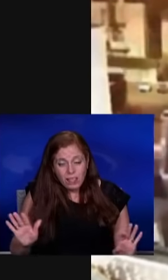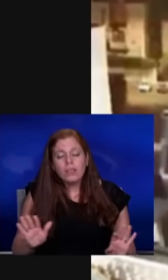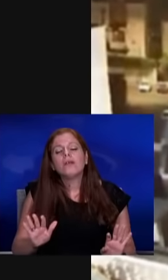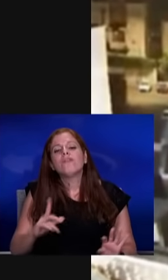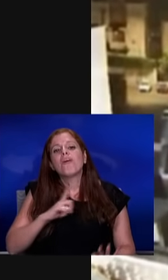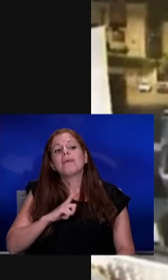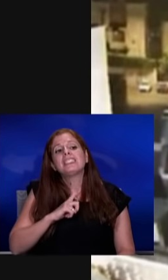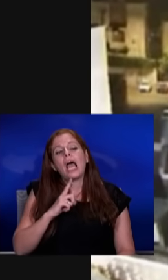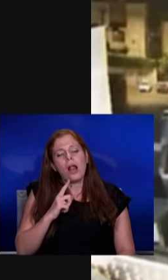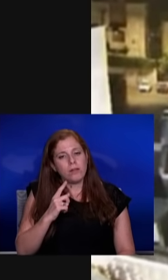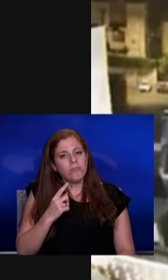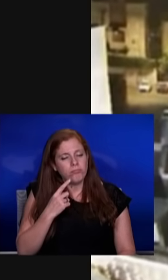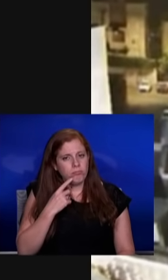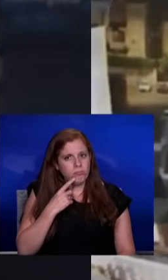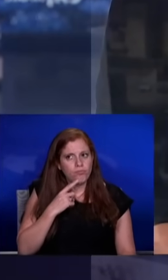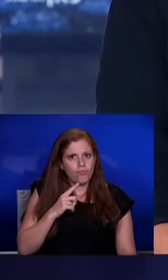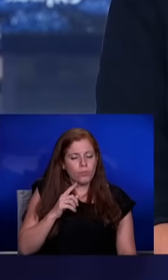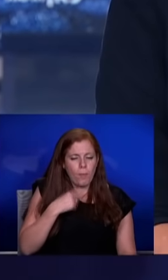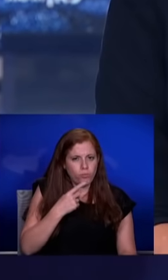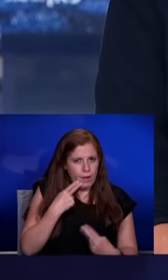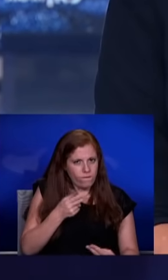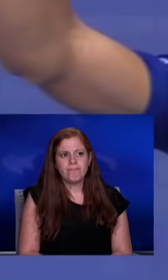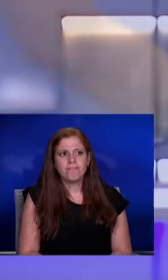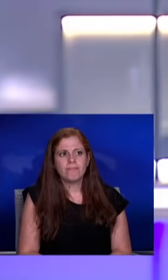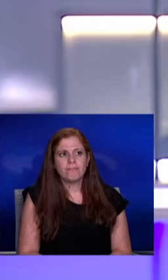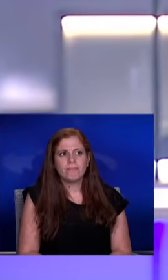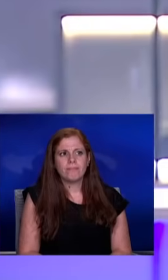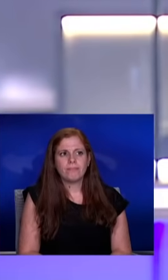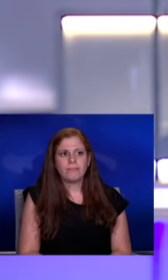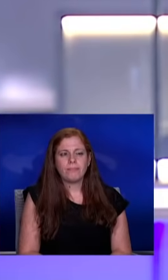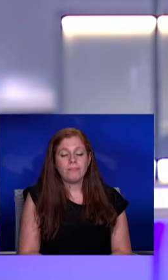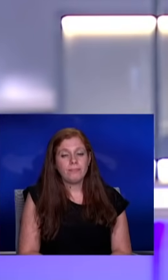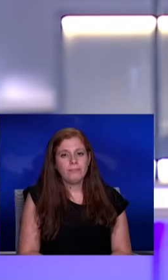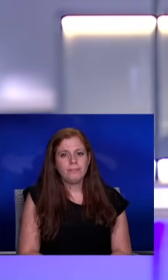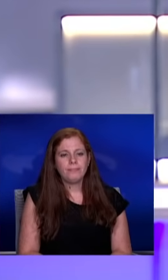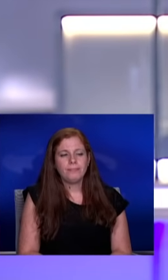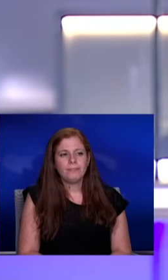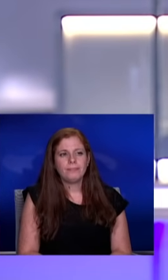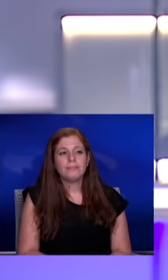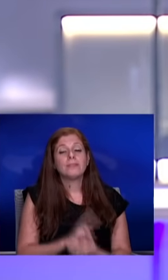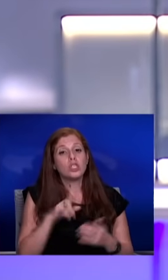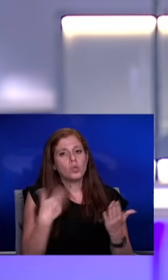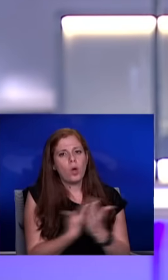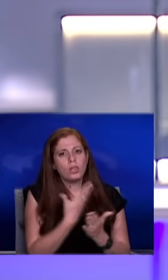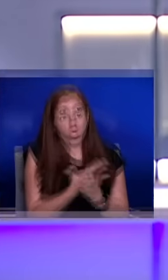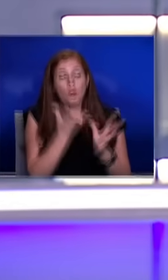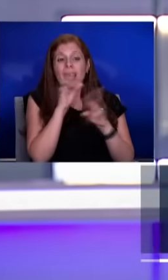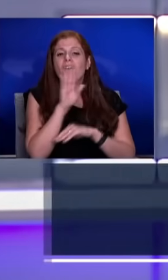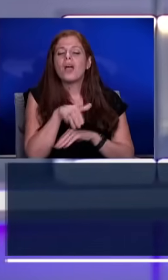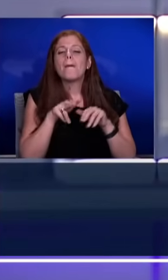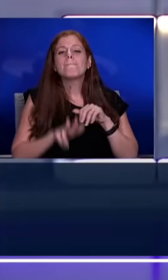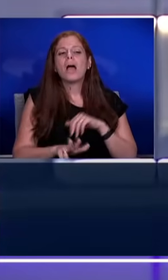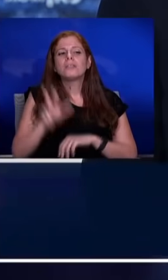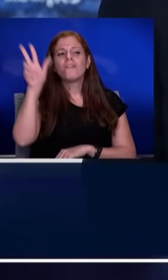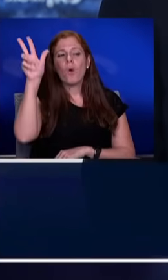האירוע הזה בחומרה רבה. תודה רבה, איתי. יש לנו חדשות הערב גם מגבול הצפון.